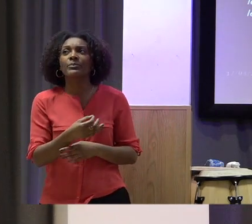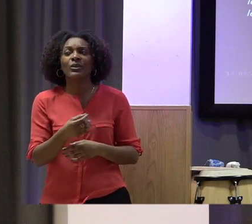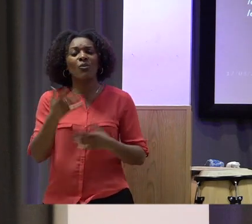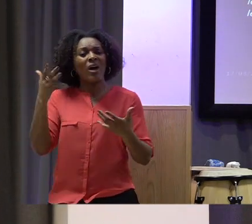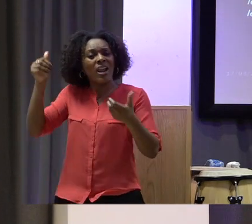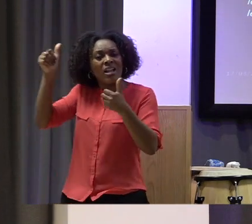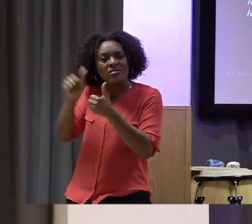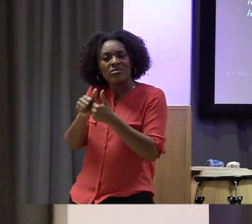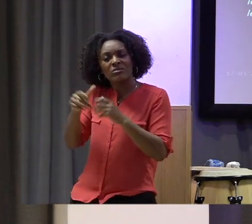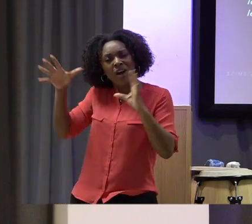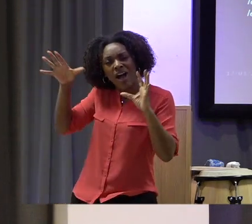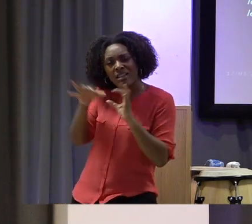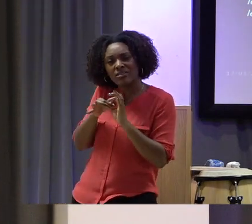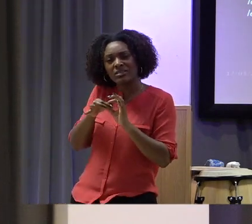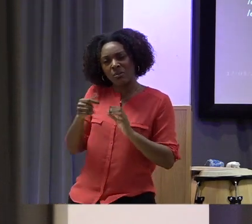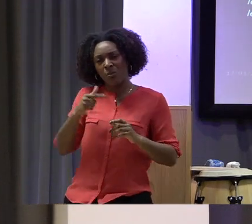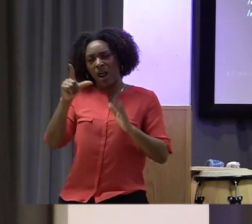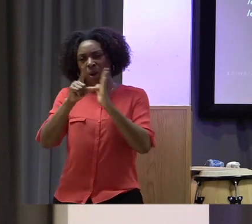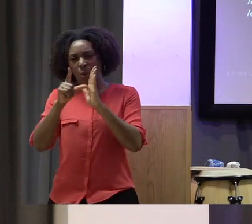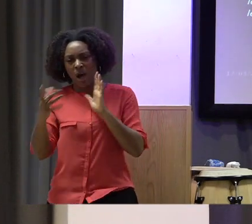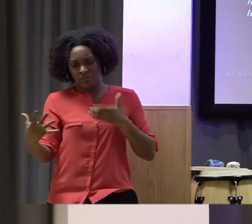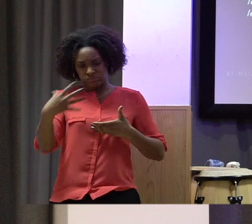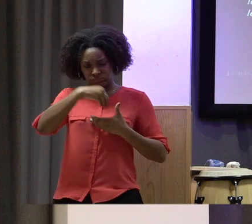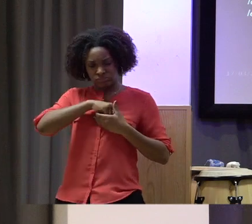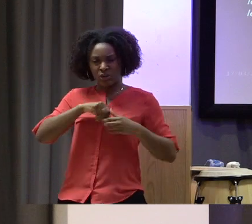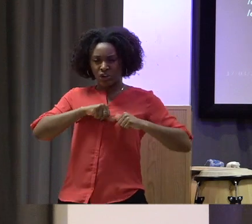Seigneur, je mettrai mes lois dans leur cœur.